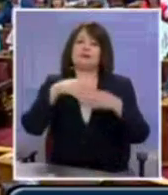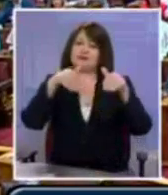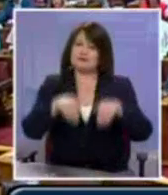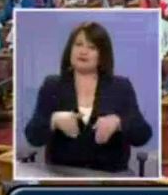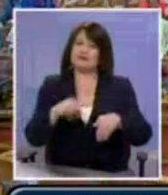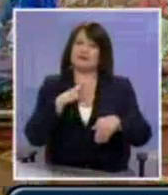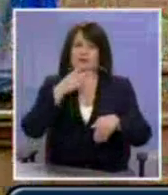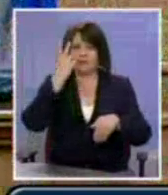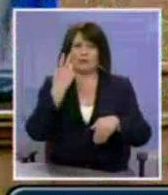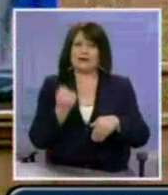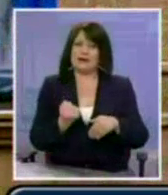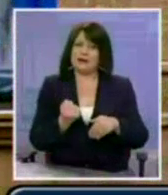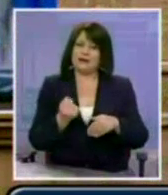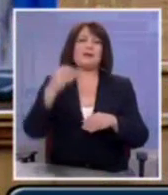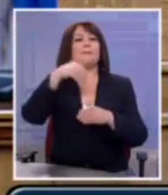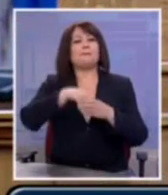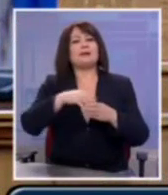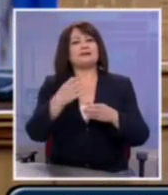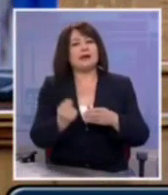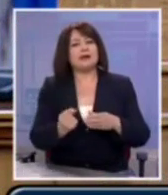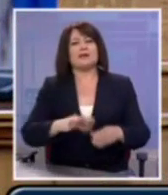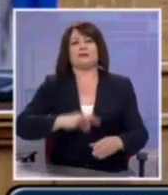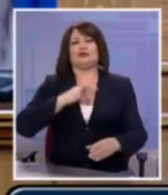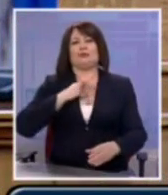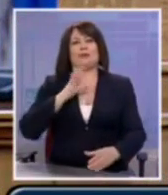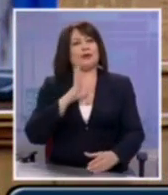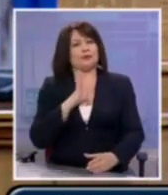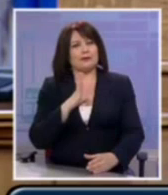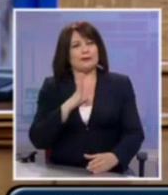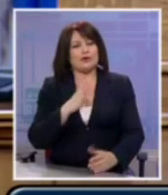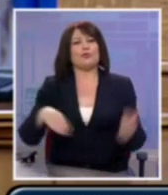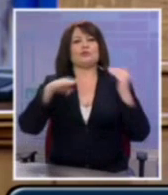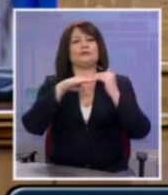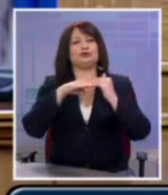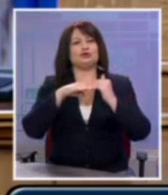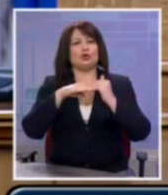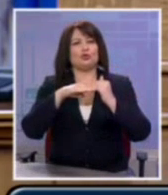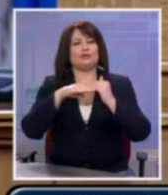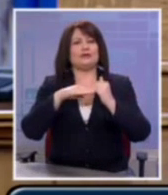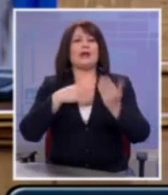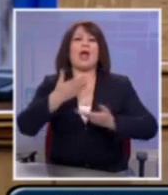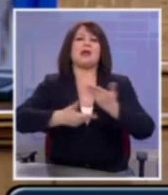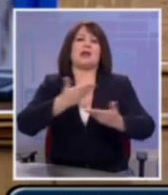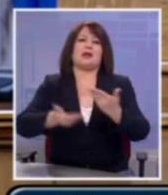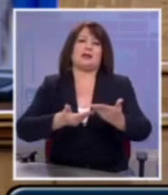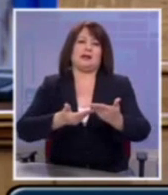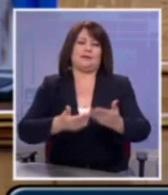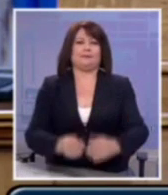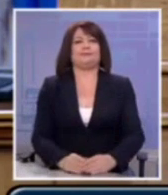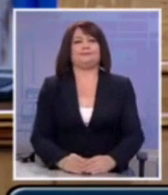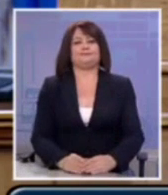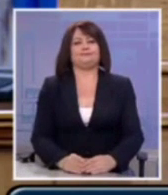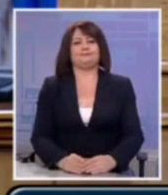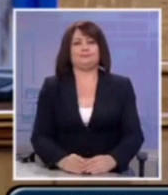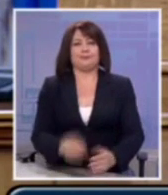ανθρώπινα δικαιώματα, την ανθρώπινη αξιοπρέπεια, την ισότητα και την αλληλεγγύη. Και είναι τιμή